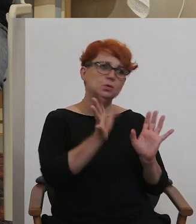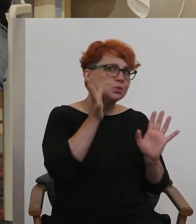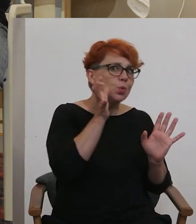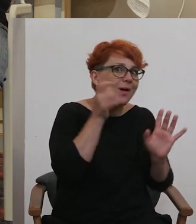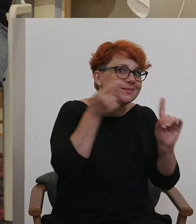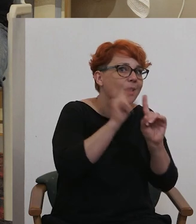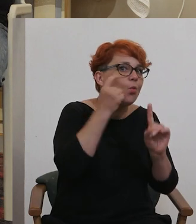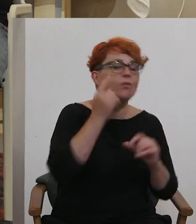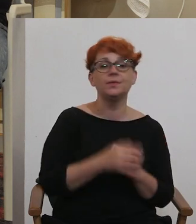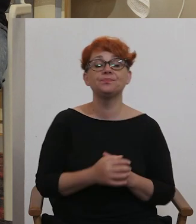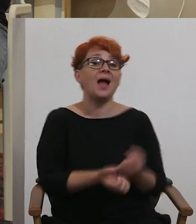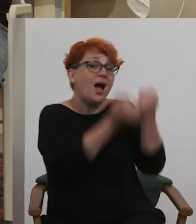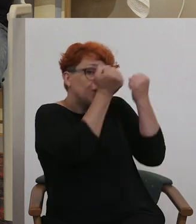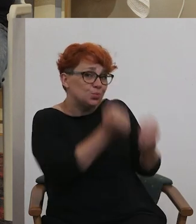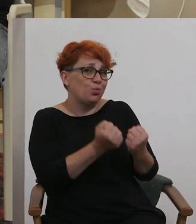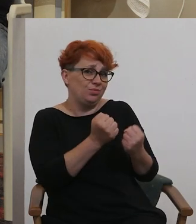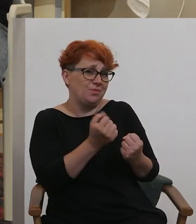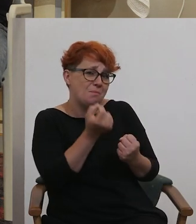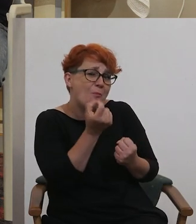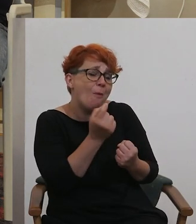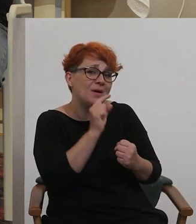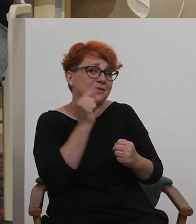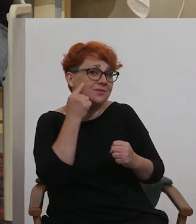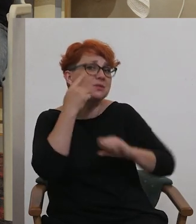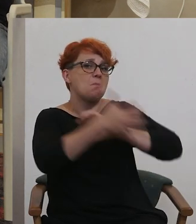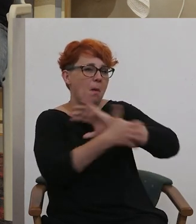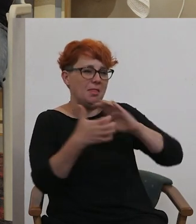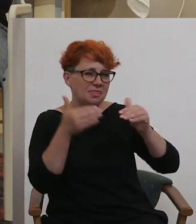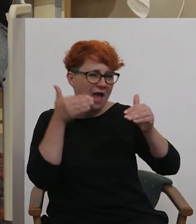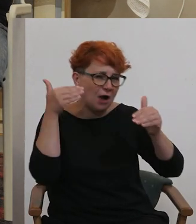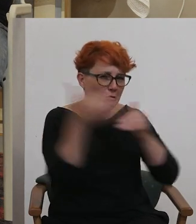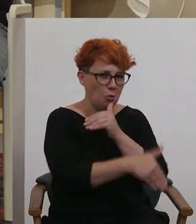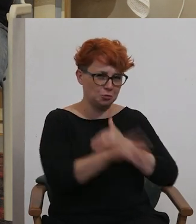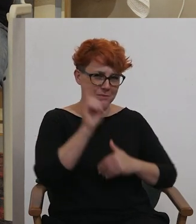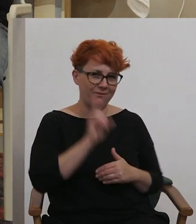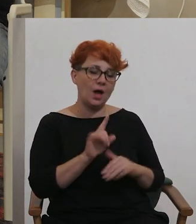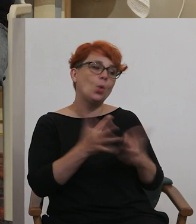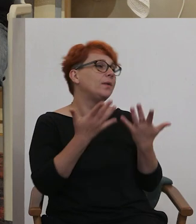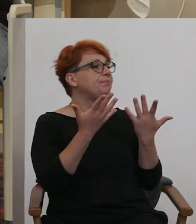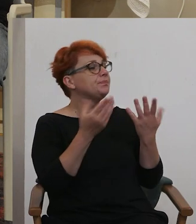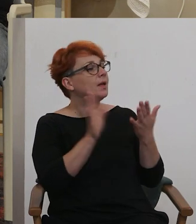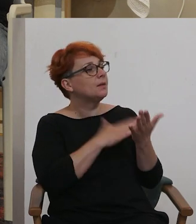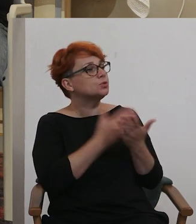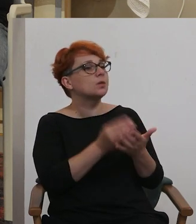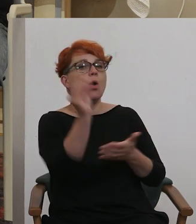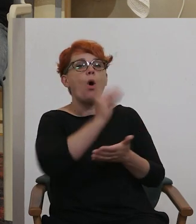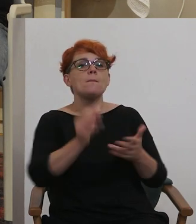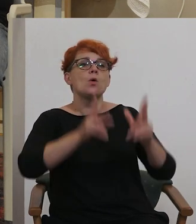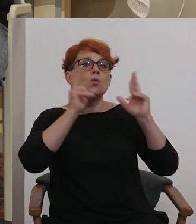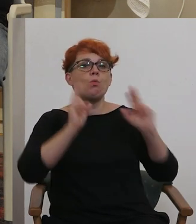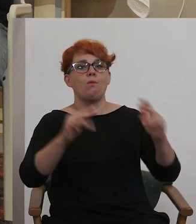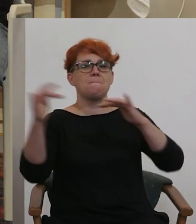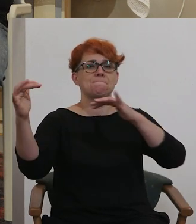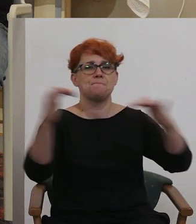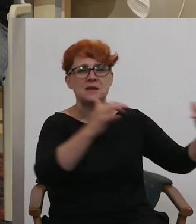takich najtrudniejszych momentów pewnie wspomnień to dociera się na końcu, prawda? Takich najtrudniejszych, mówię, że są opisy konkretnych bitew czy